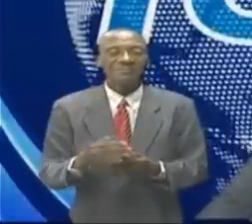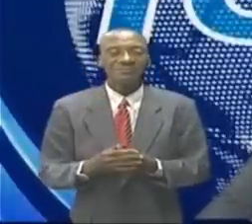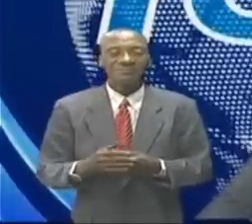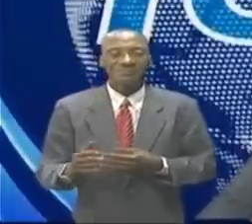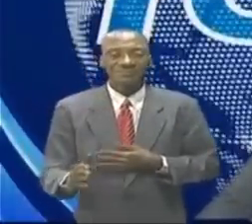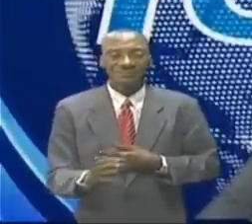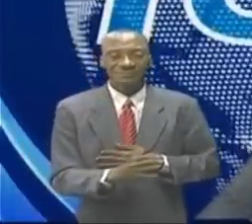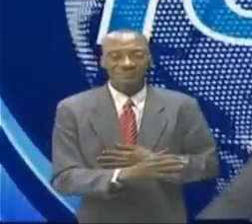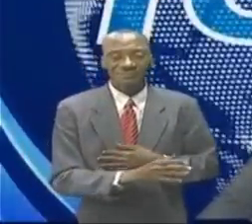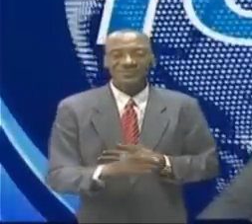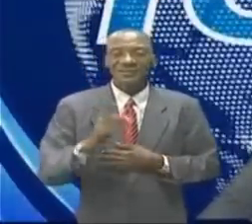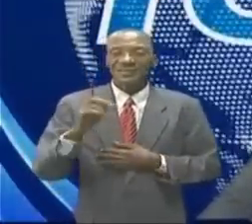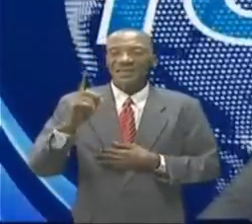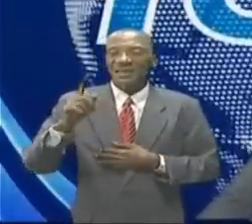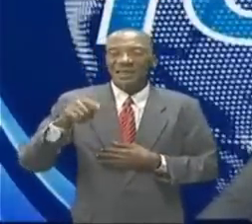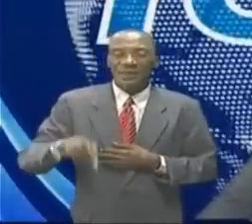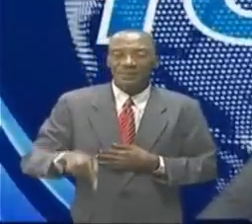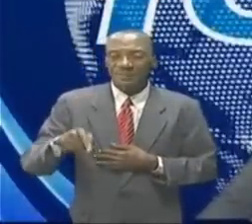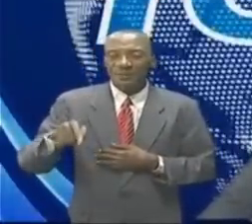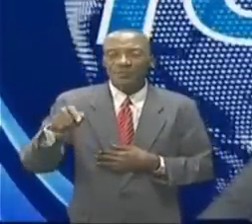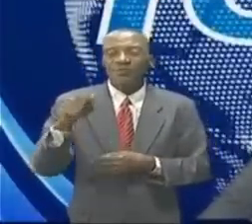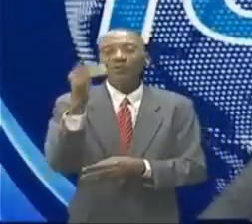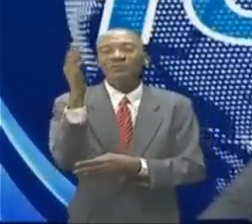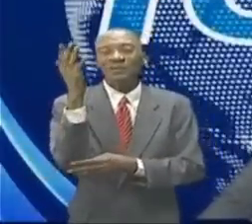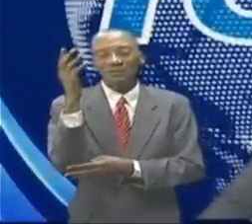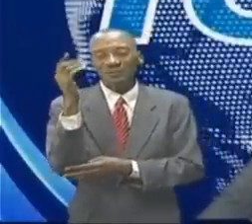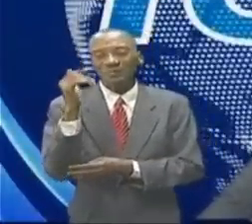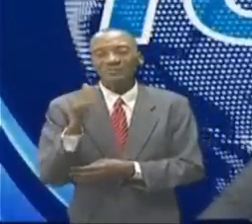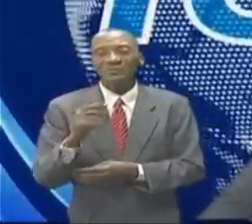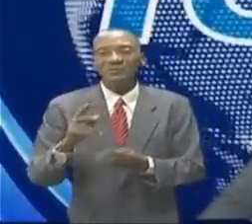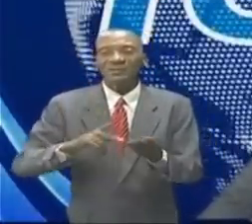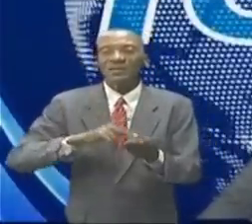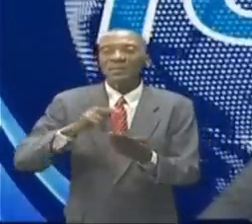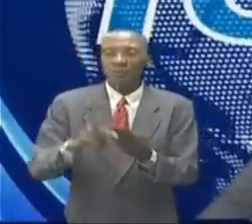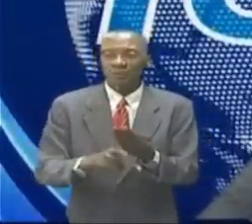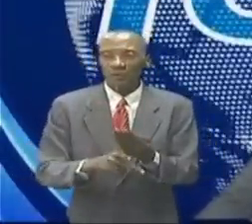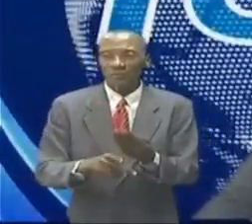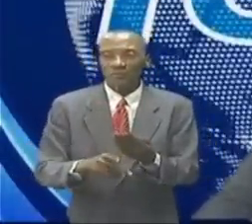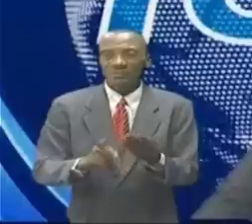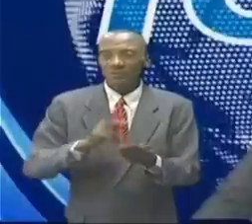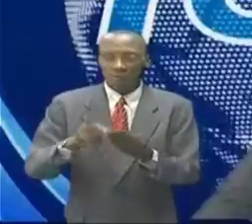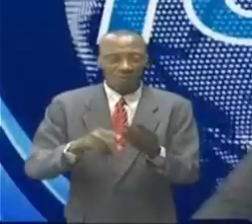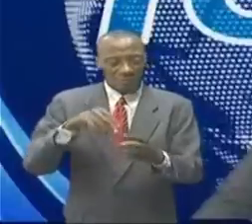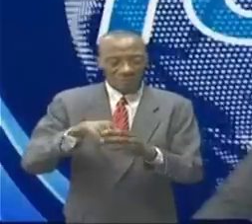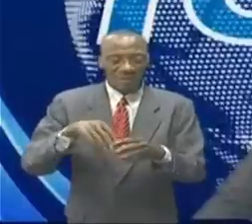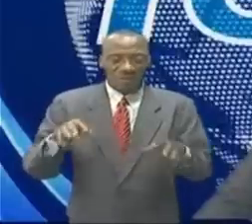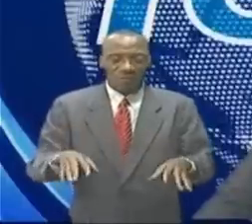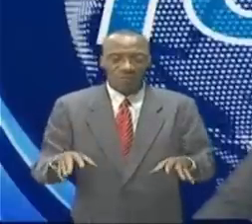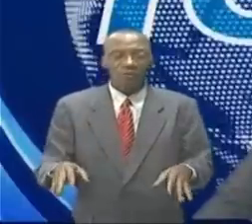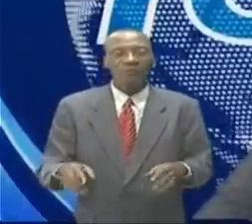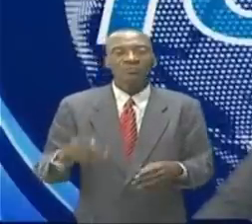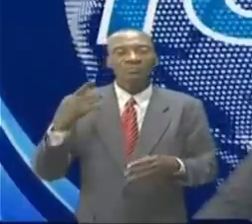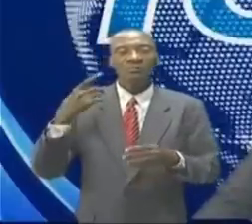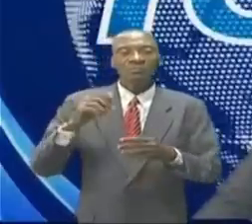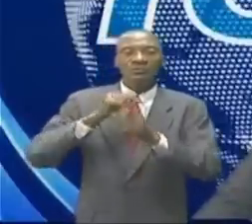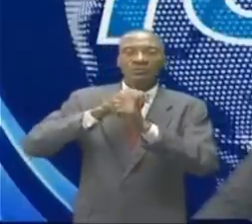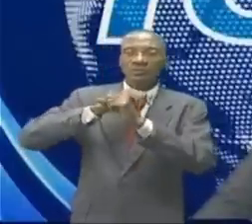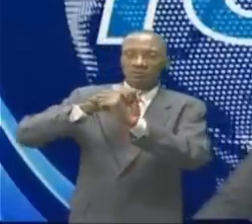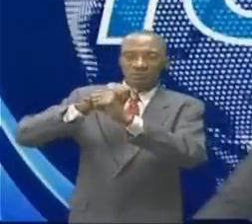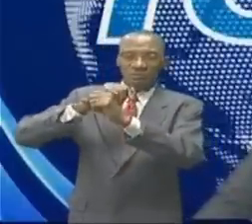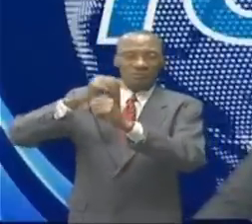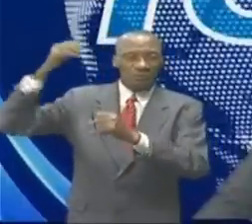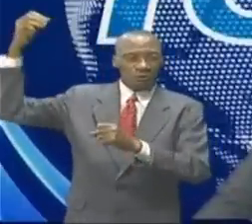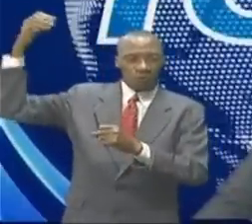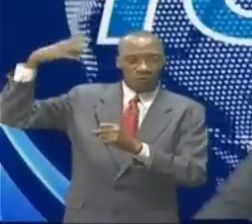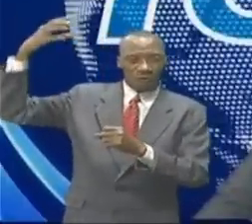1 million d'arbres à l'horizon 2023, c'est le programme mis en place par la République démocratique du Congo afin de lutter contre le réchauffement